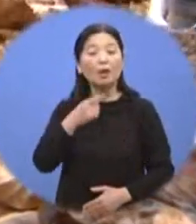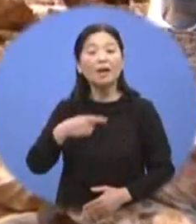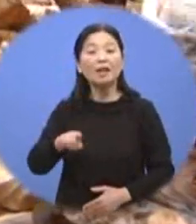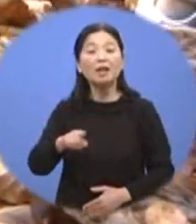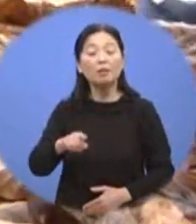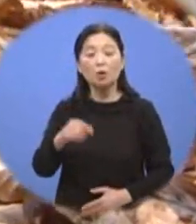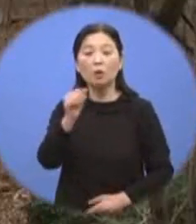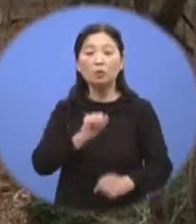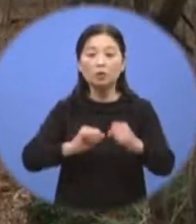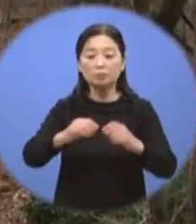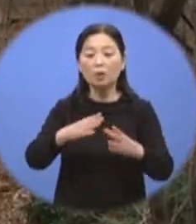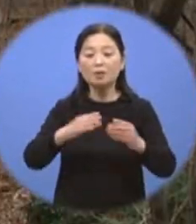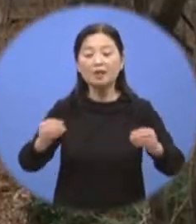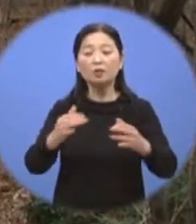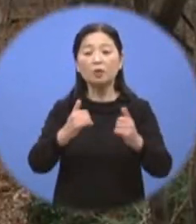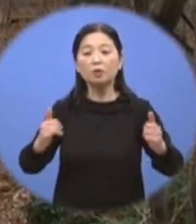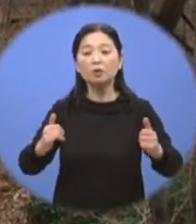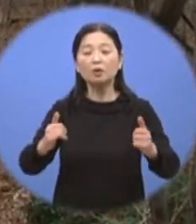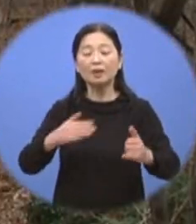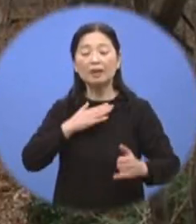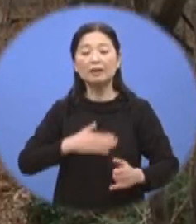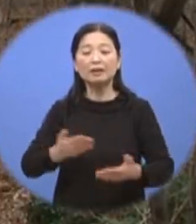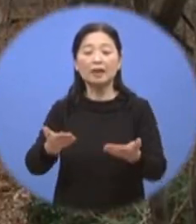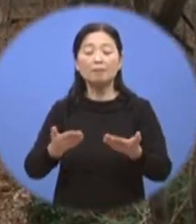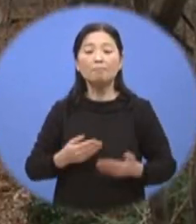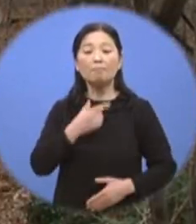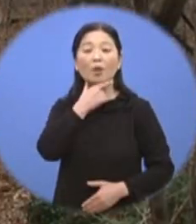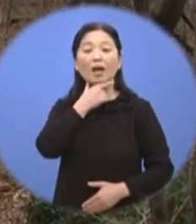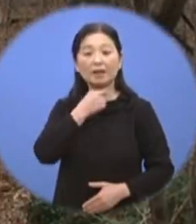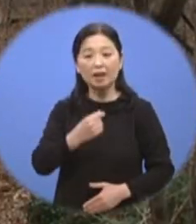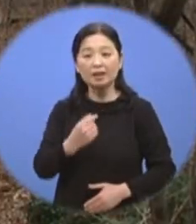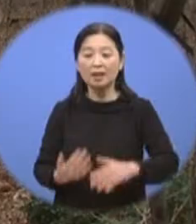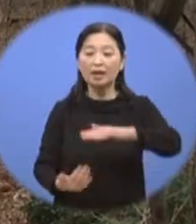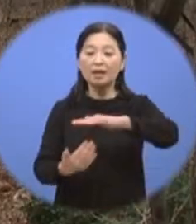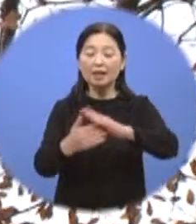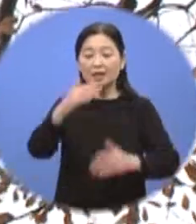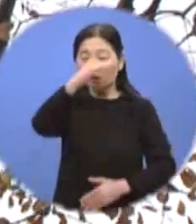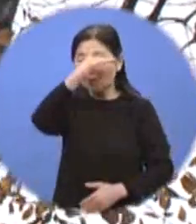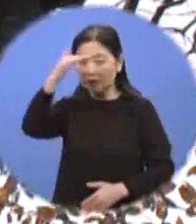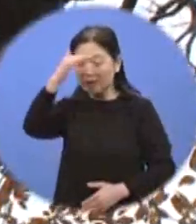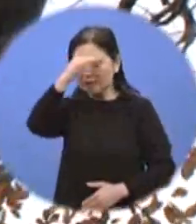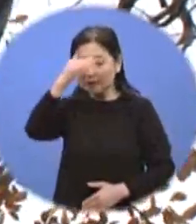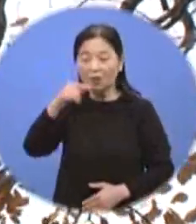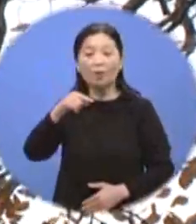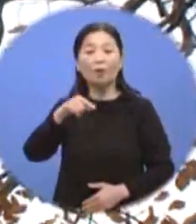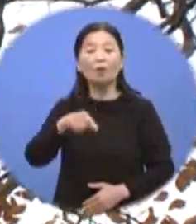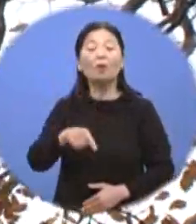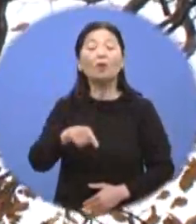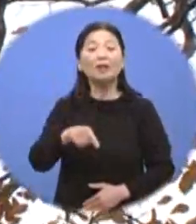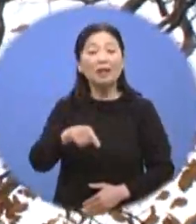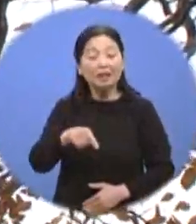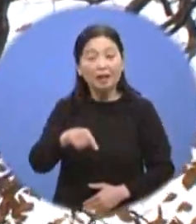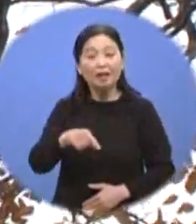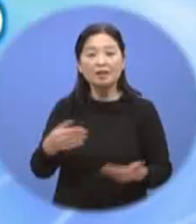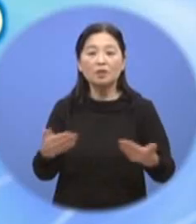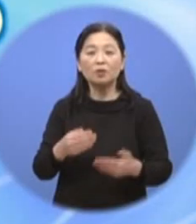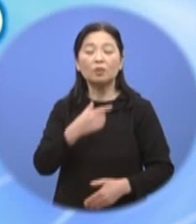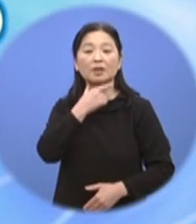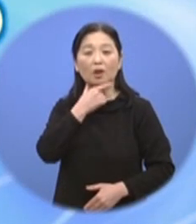方に知っていただいて、最高のロケーションでワーケーションを体験いただけるようにPR 営業を頑張っていきたいなと考えております